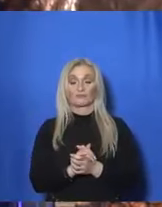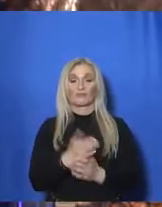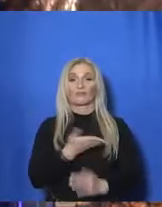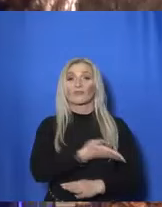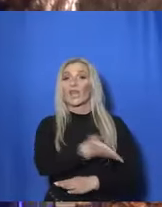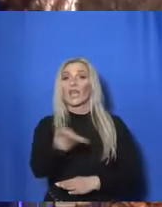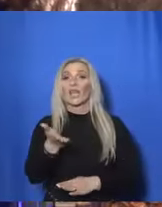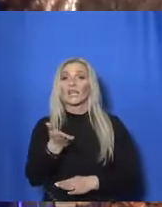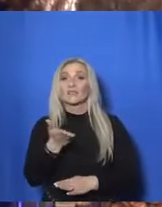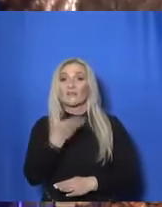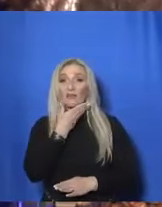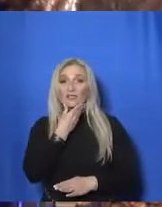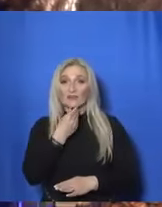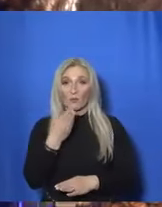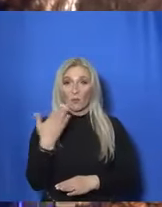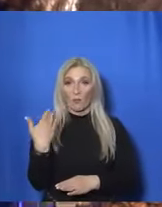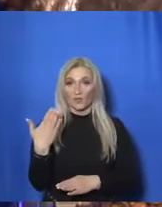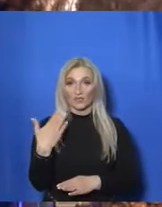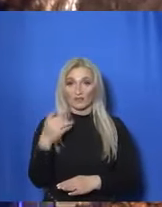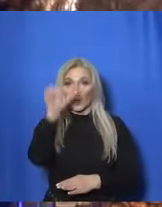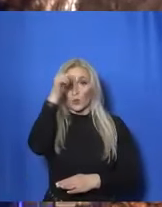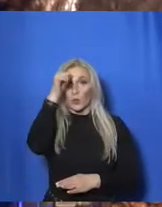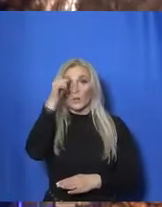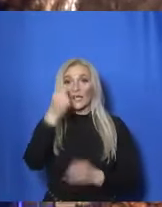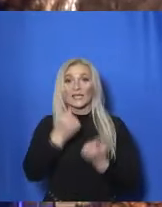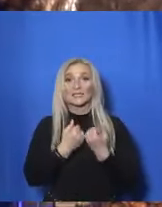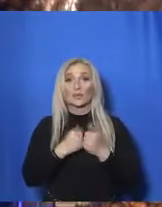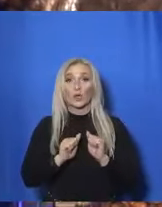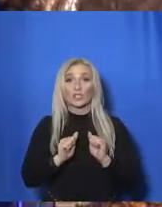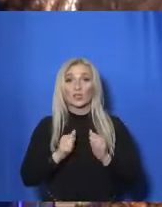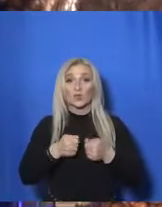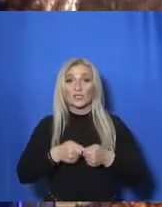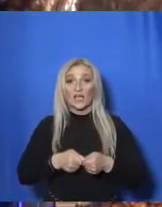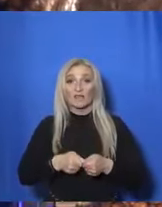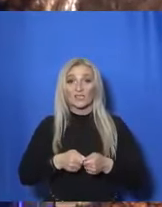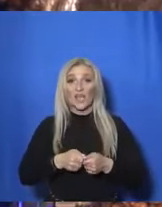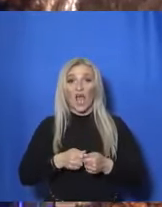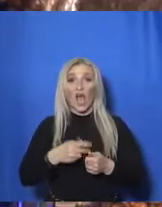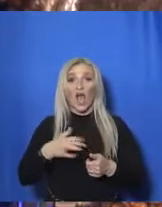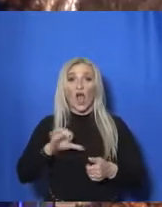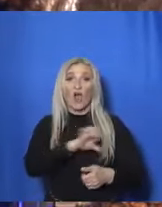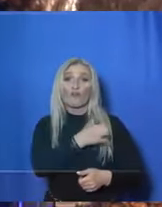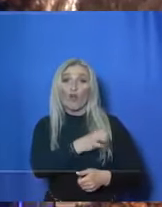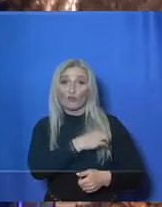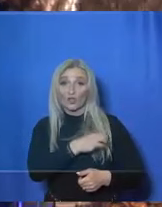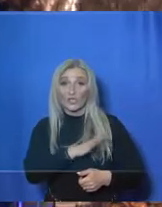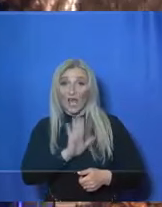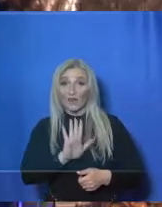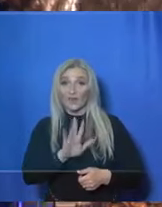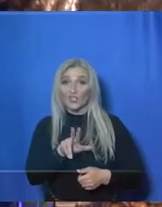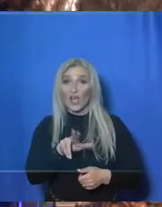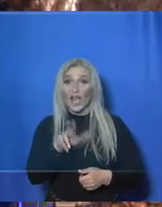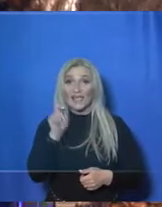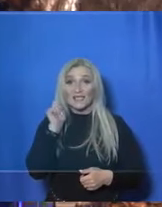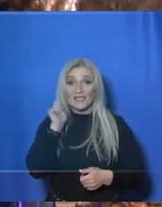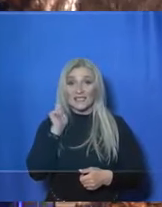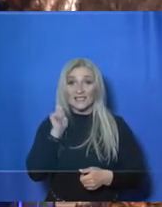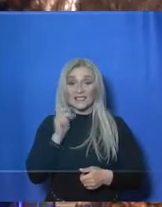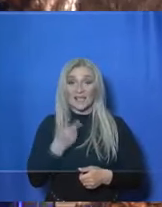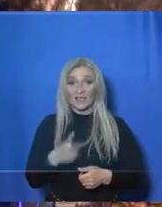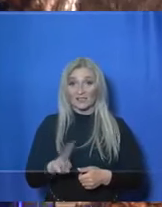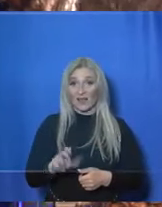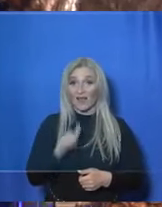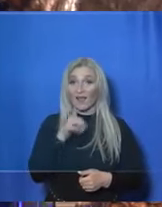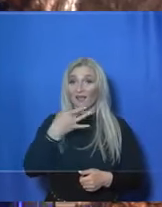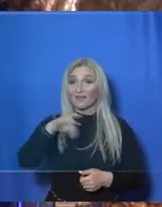Sve vas skupa pozdravljam u ime Demokratskog saveza Hrvata u Vojvodini, vaše sestrinske stranke i